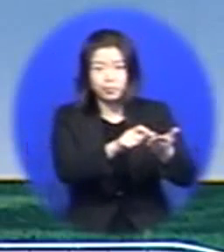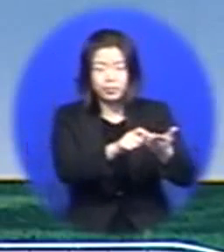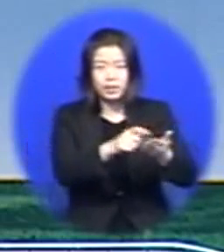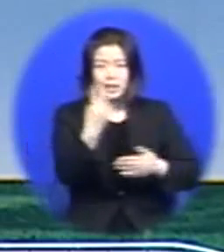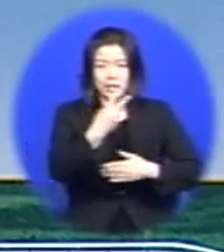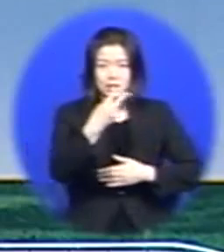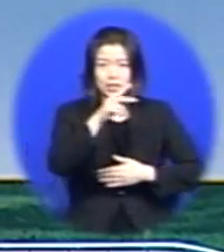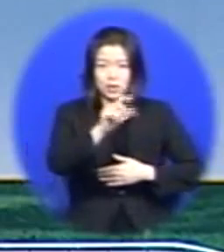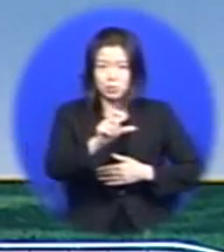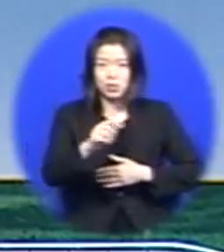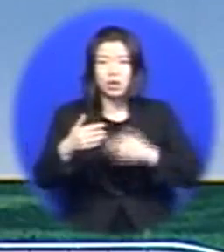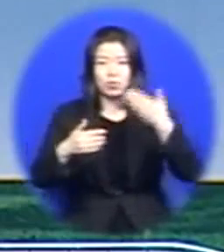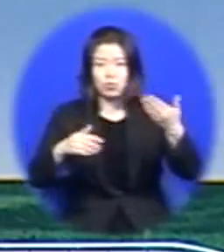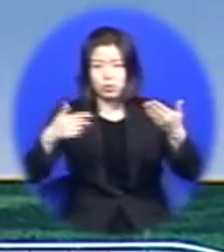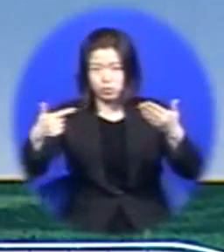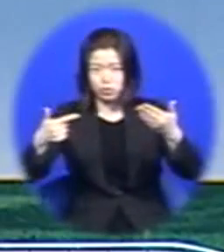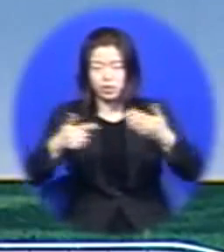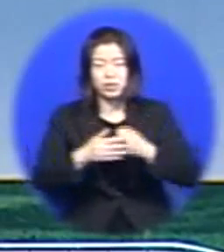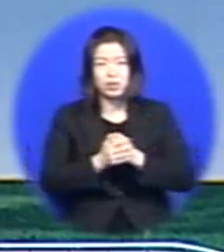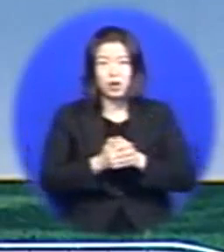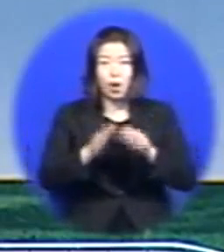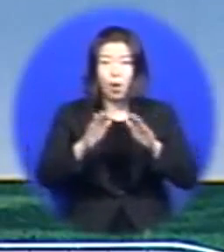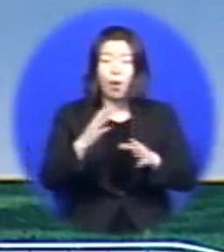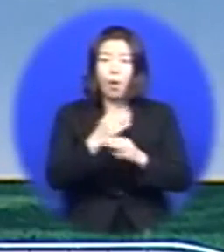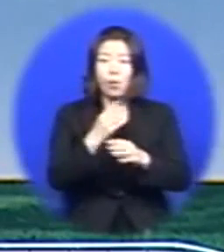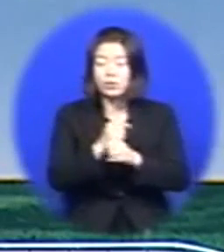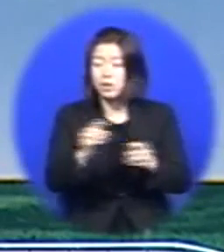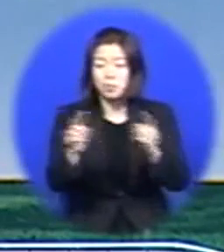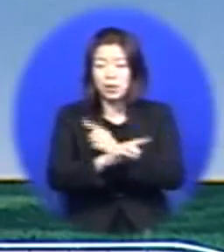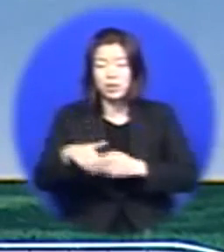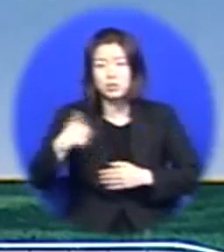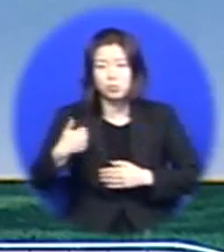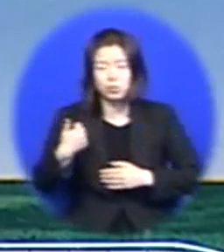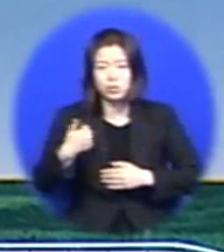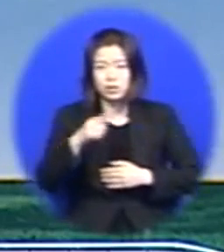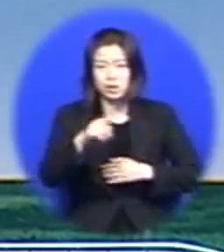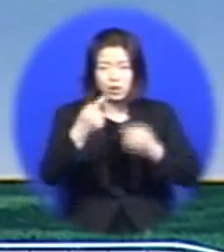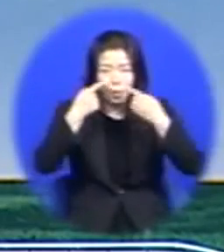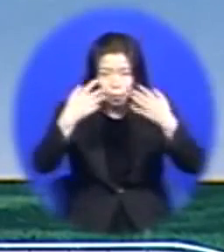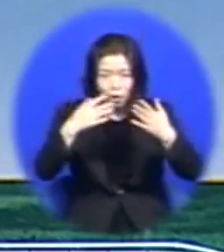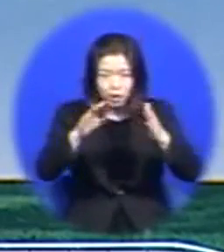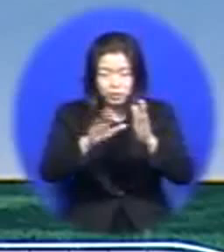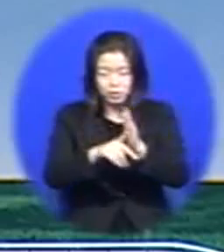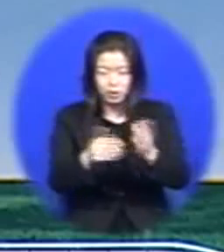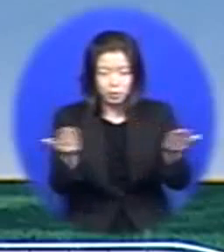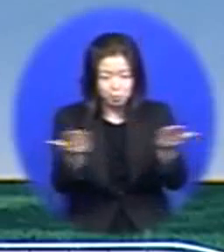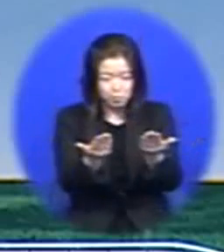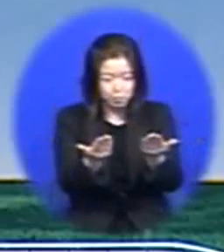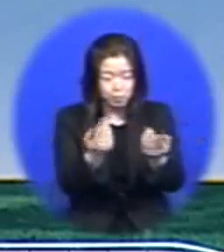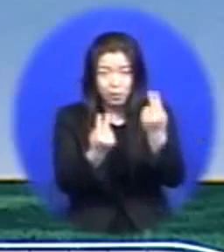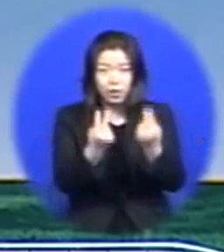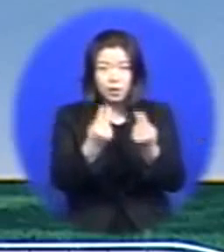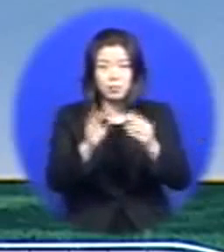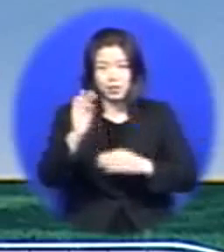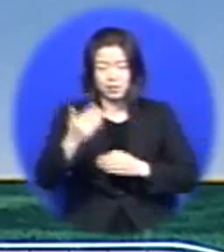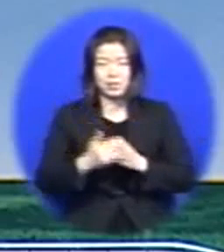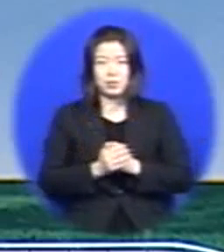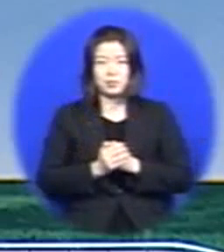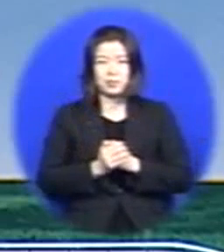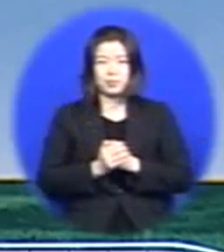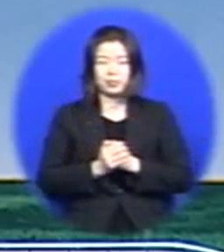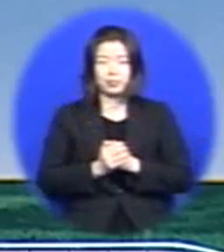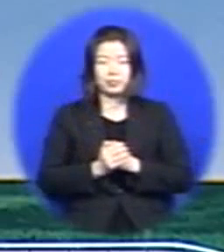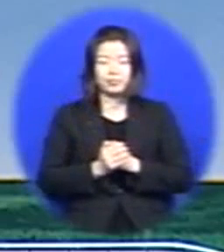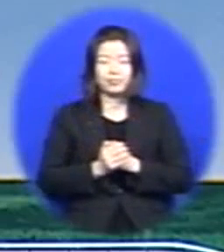2015년 9월 6일. 이게 언제 바뀔지 모르니까 그때 가면 확실하게 대조해 봐야 되잖아요.